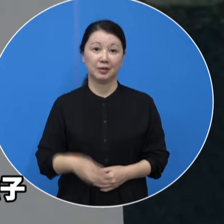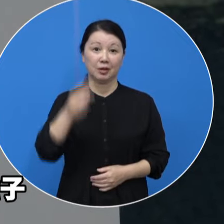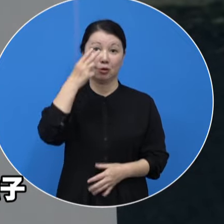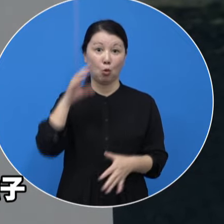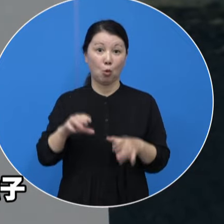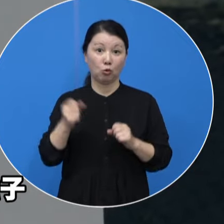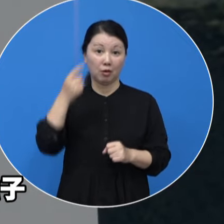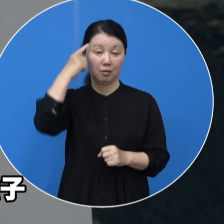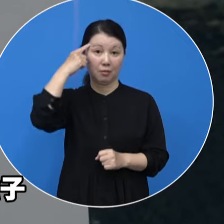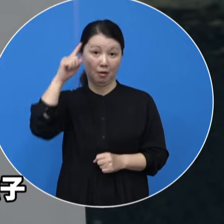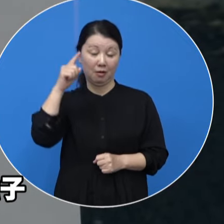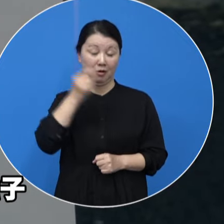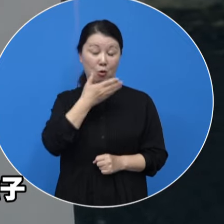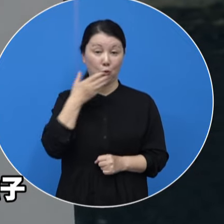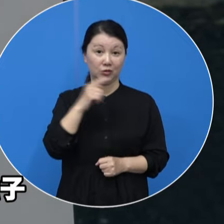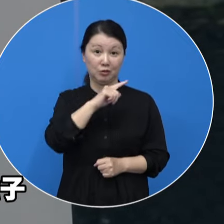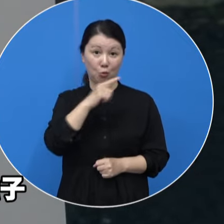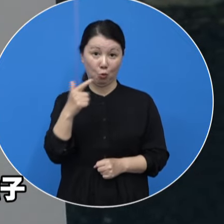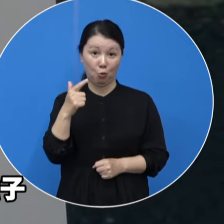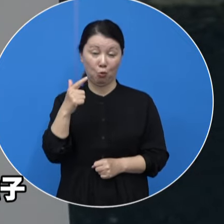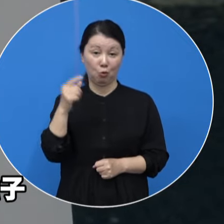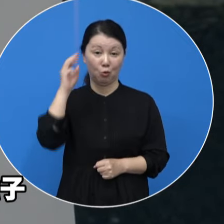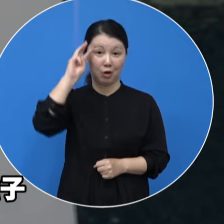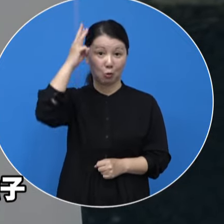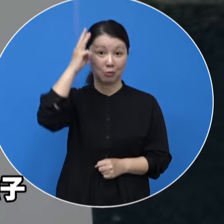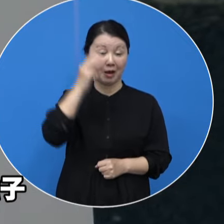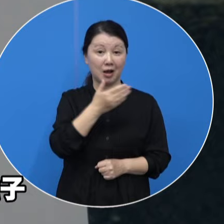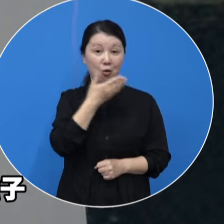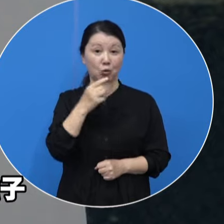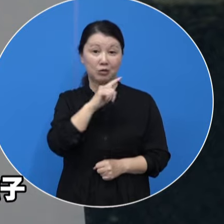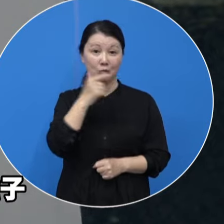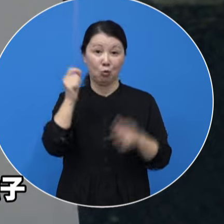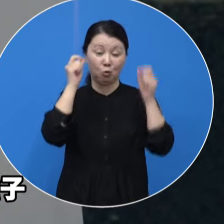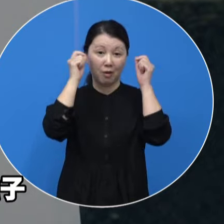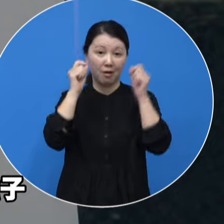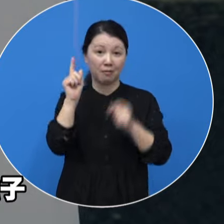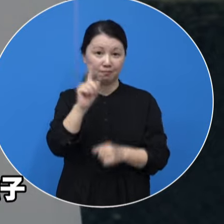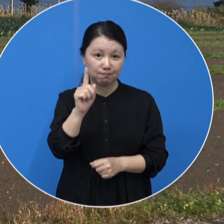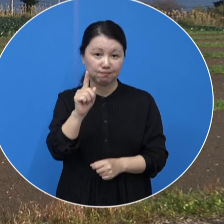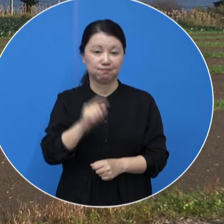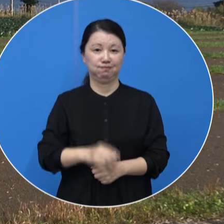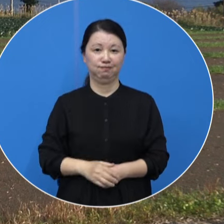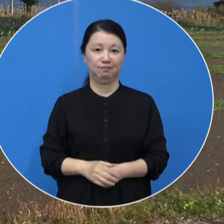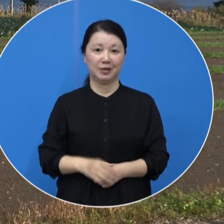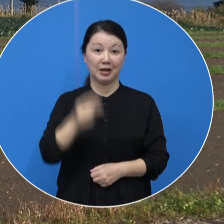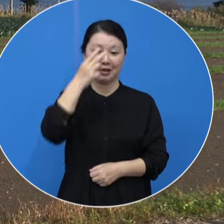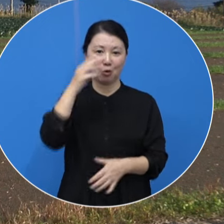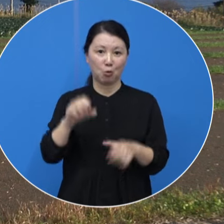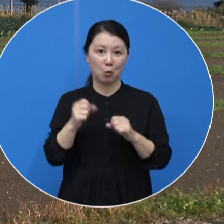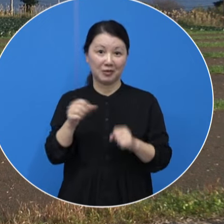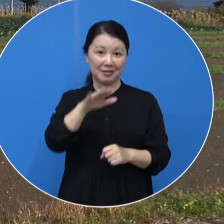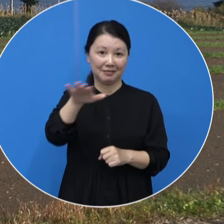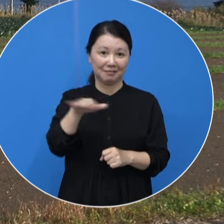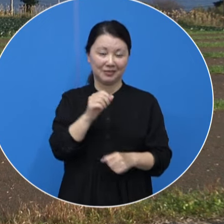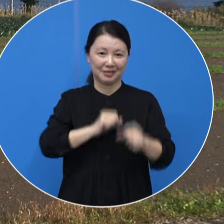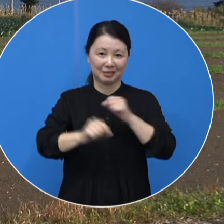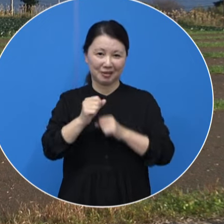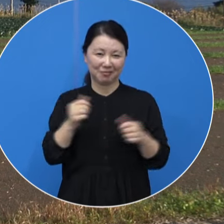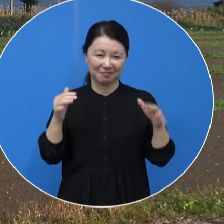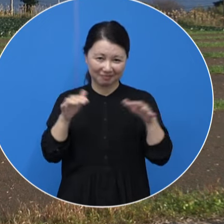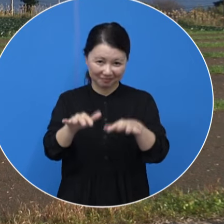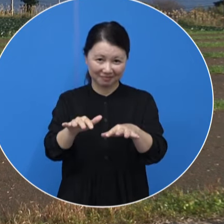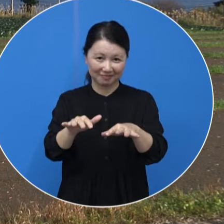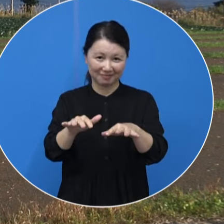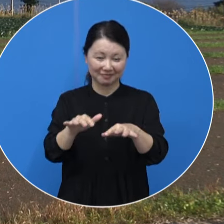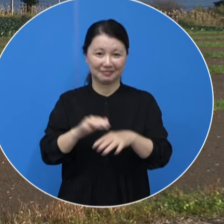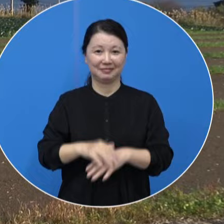高校生考案の美味しいもの、鹿児島美味しいものフェアをチェック。高校生たちの活躍注目しまし